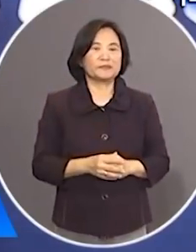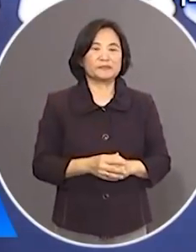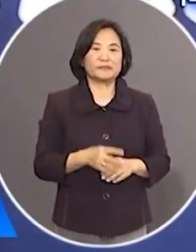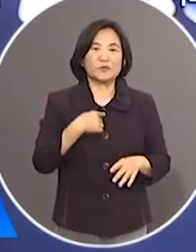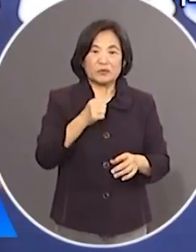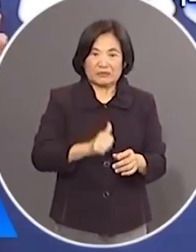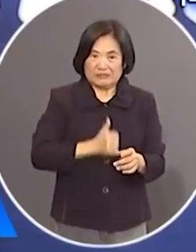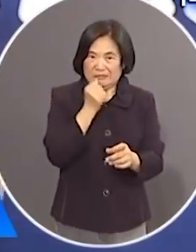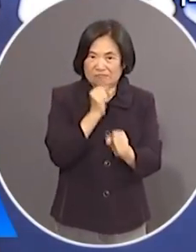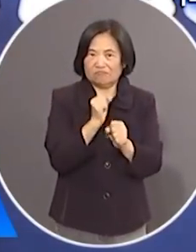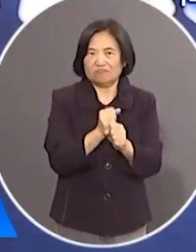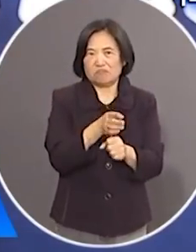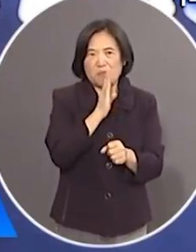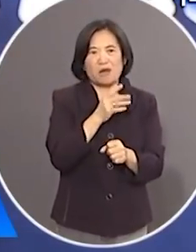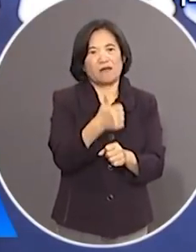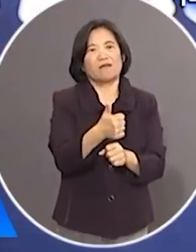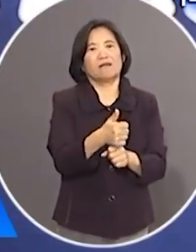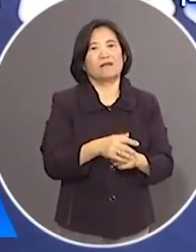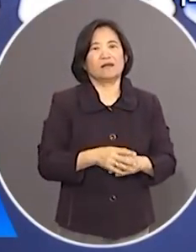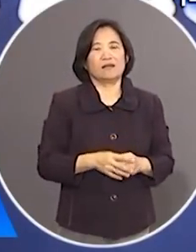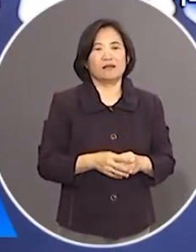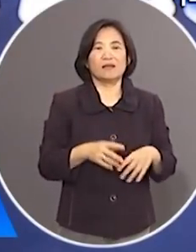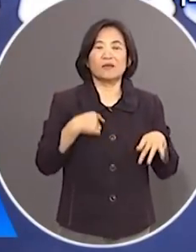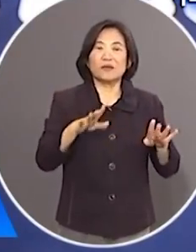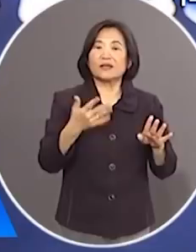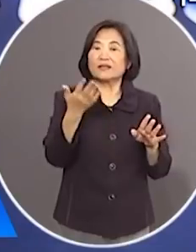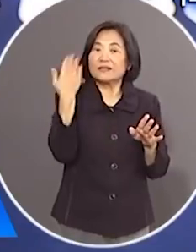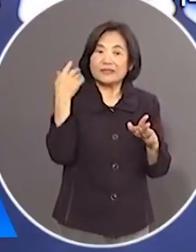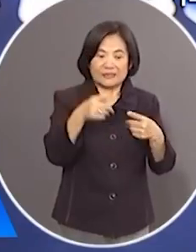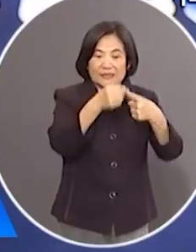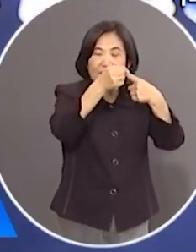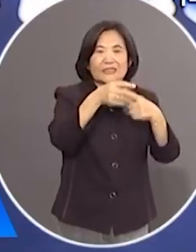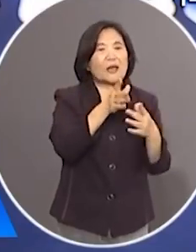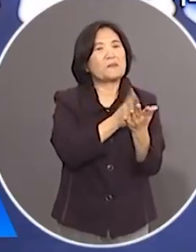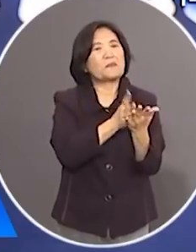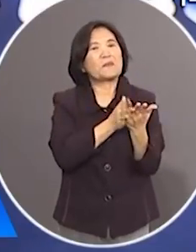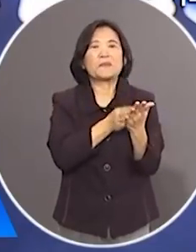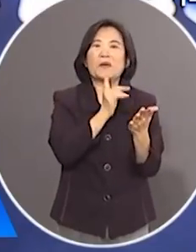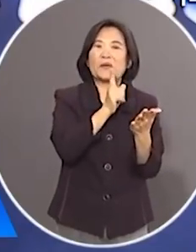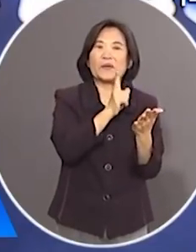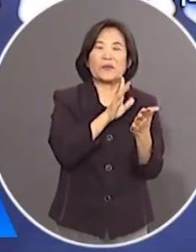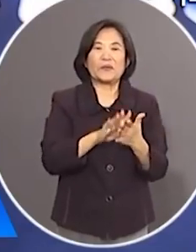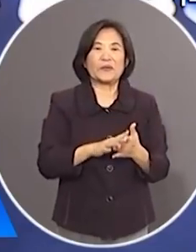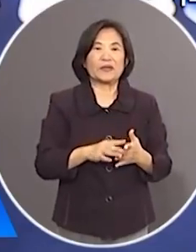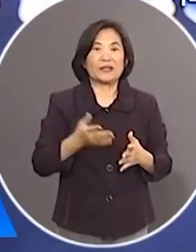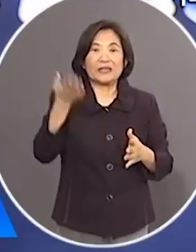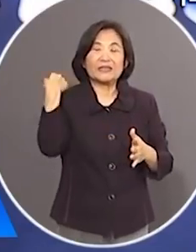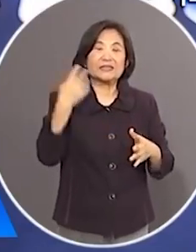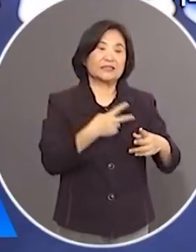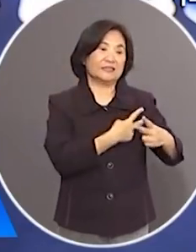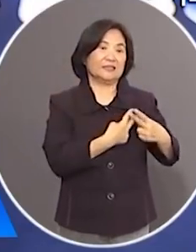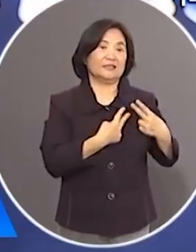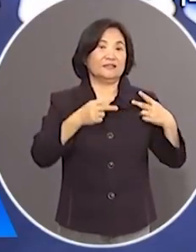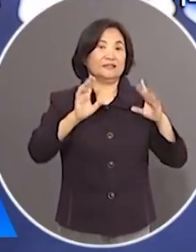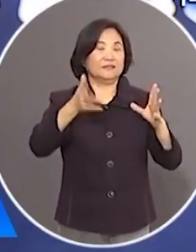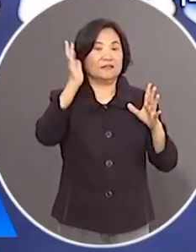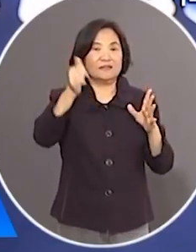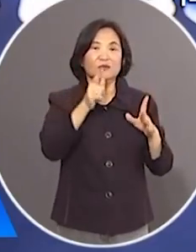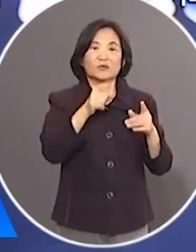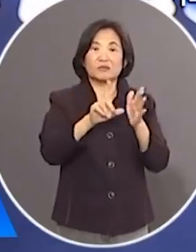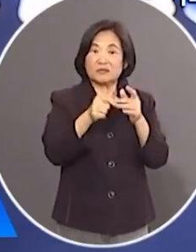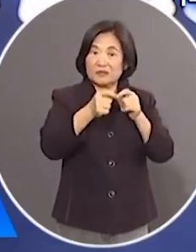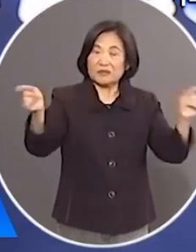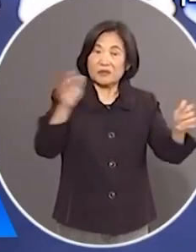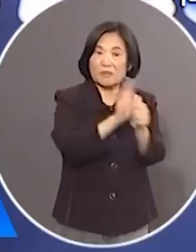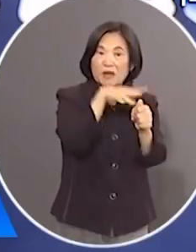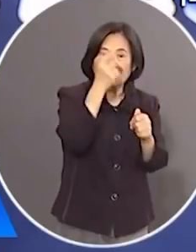可行。顺便讲一下，上次辩论的时候，蔡英文主张长照要用预